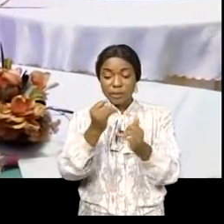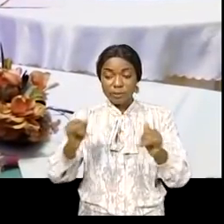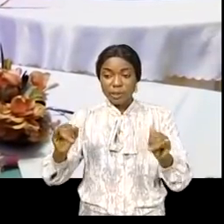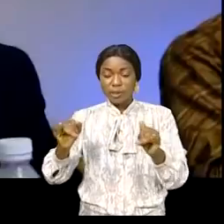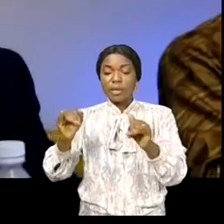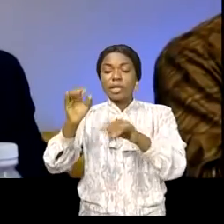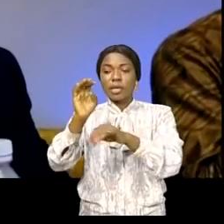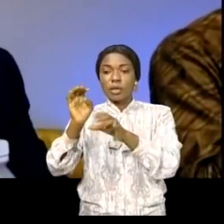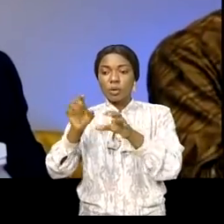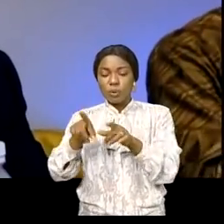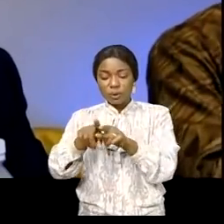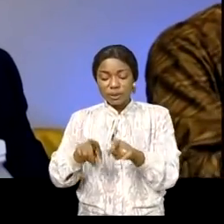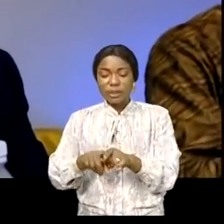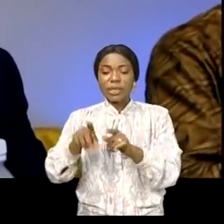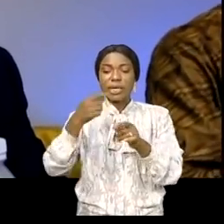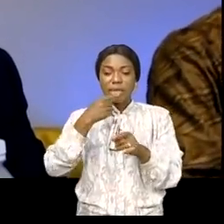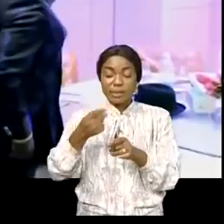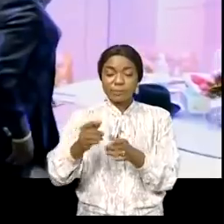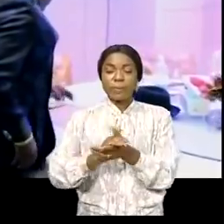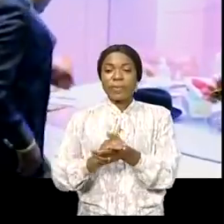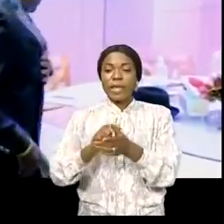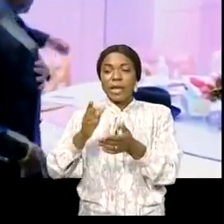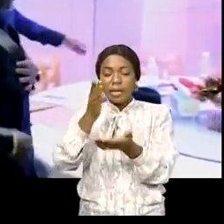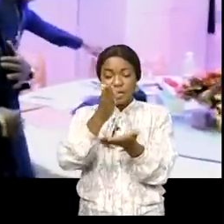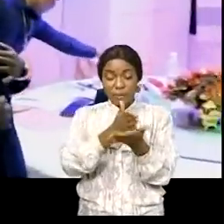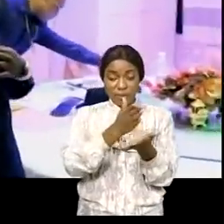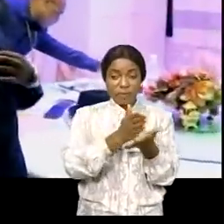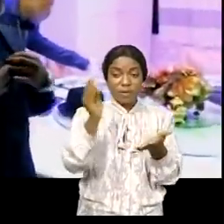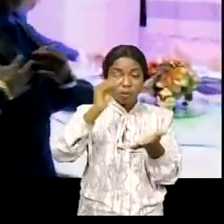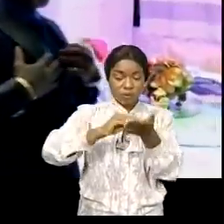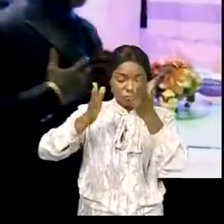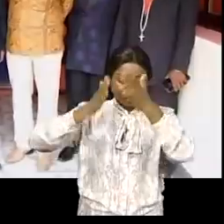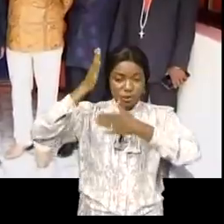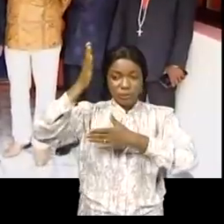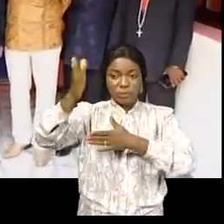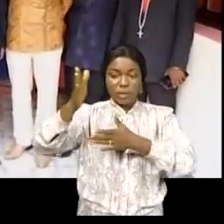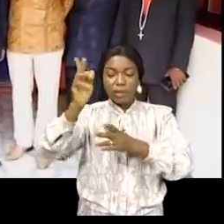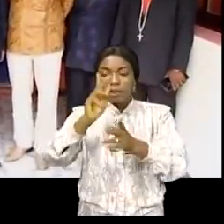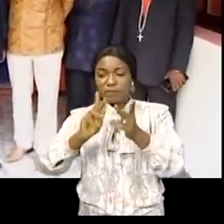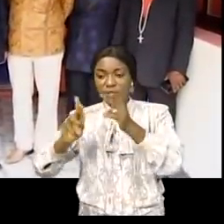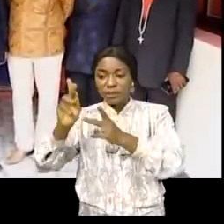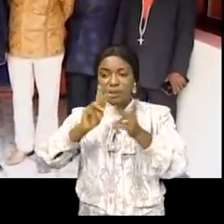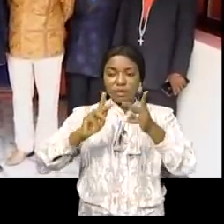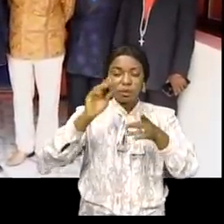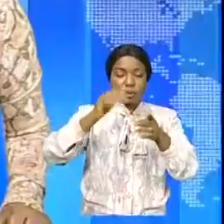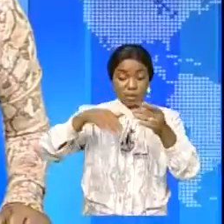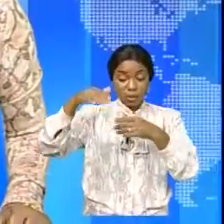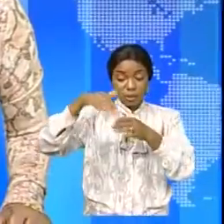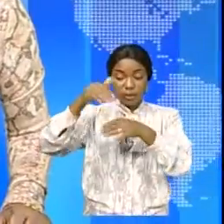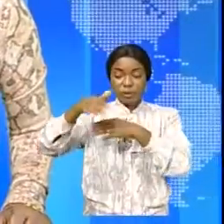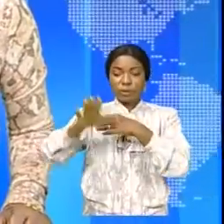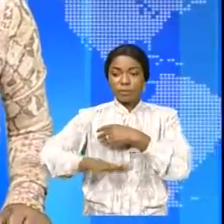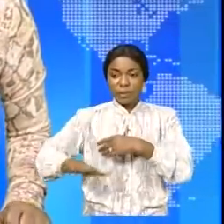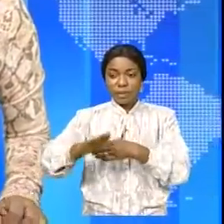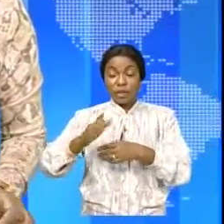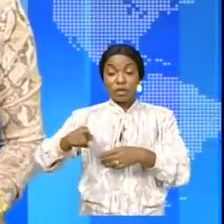Monseigneur Léonard Matebwe Lambalamba, a prévu de faire dans les tout prochains jours une tournée à l'intérieur du pays.